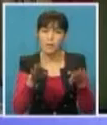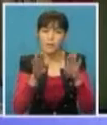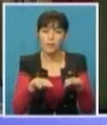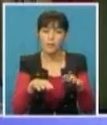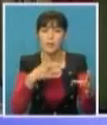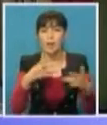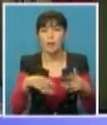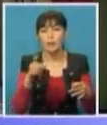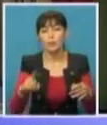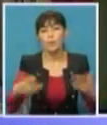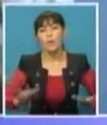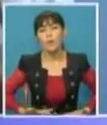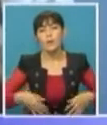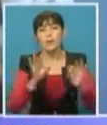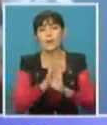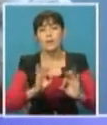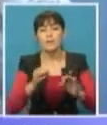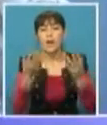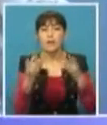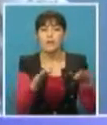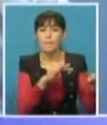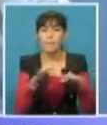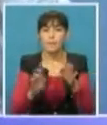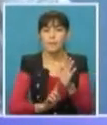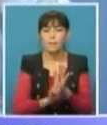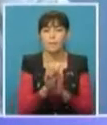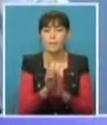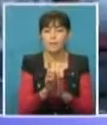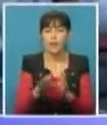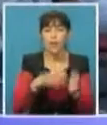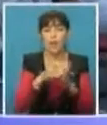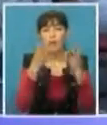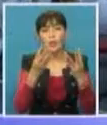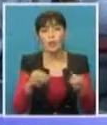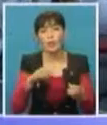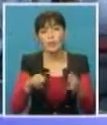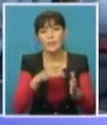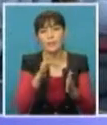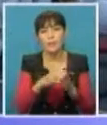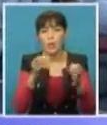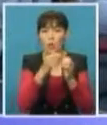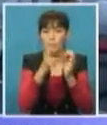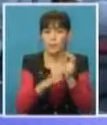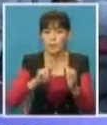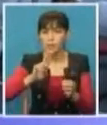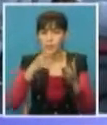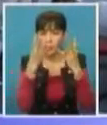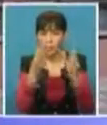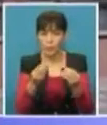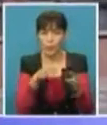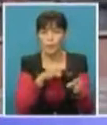ақынның өнері мен өмірін насихаттау үшін бірнеше шараның шымылдығы түрілді. Ал қала күнін түркістандықтар биыл 18-ші